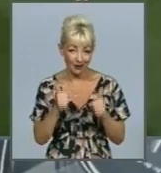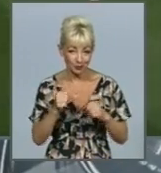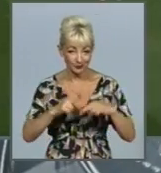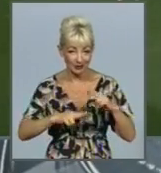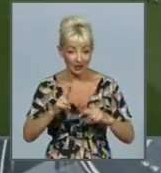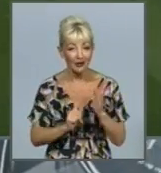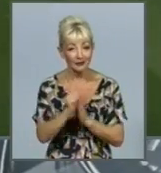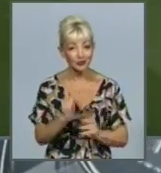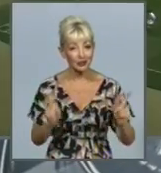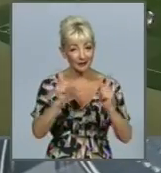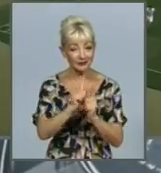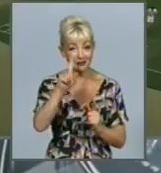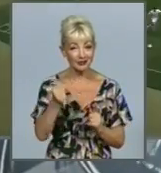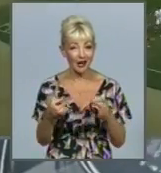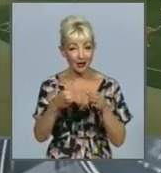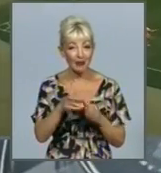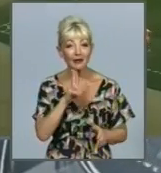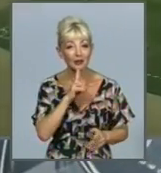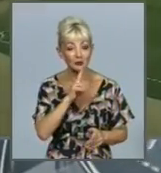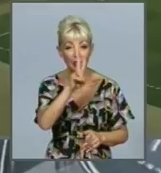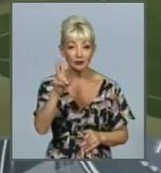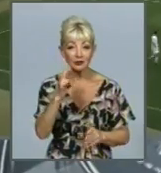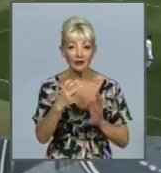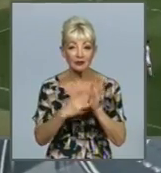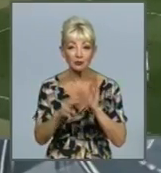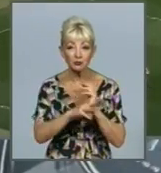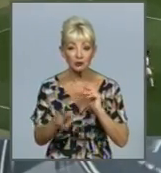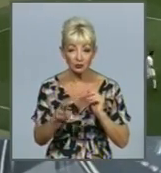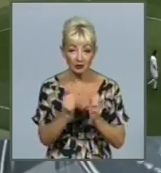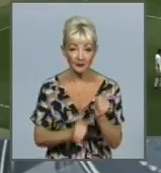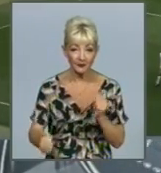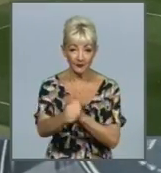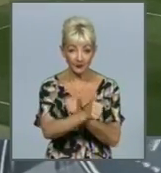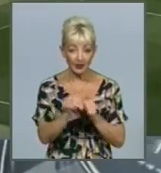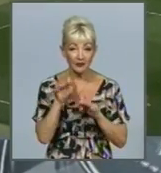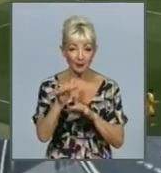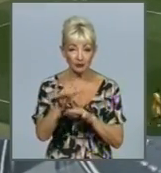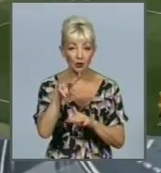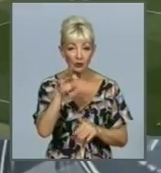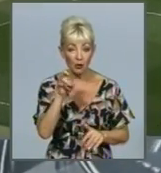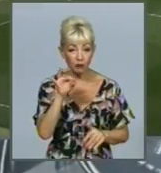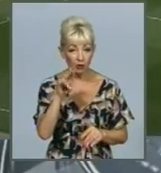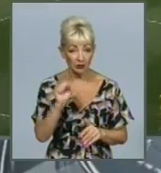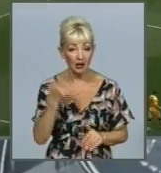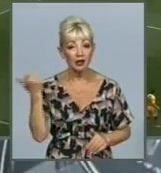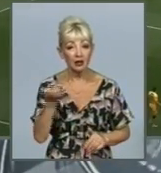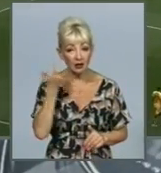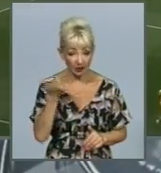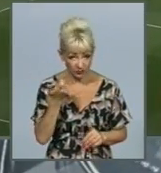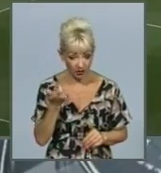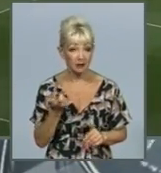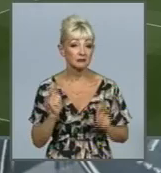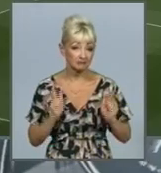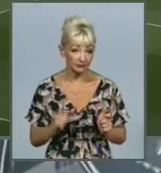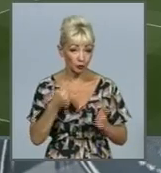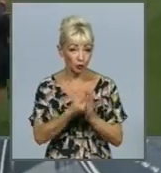Начало встречи осталось за командой из «Кременчуга», которую на 8-й минуте вывел вперед нападающий Вадим Лобода. Харьковчане вызов приняли и до